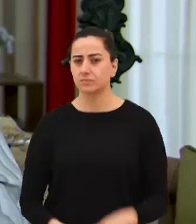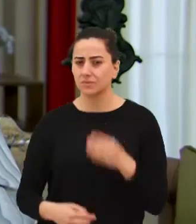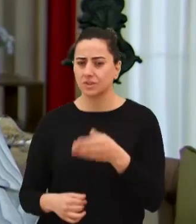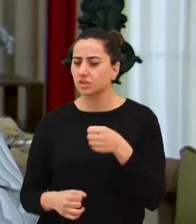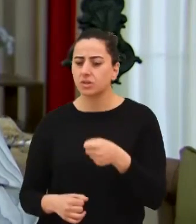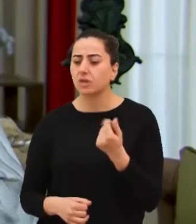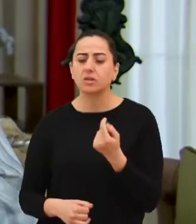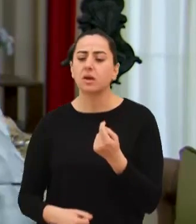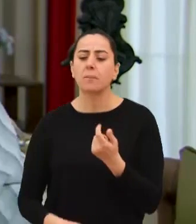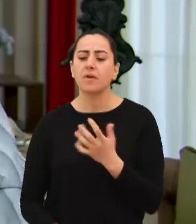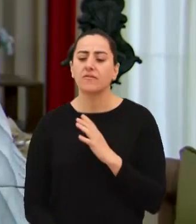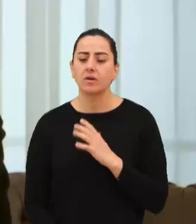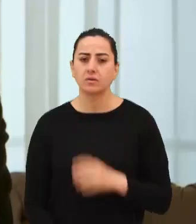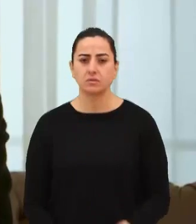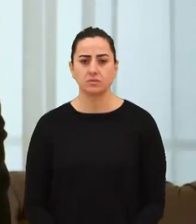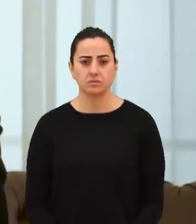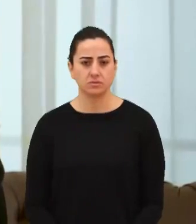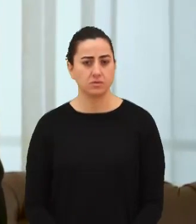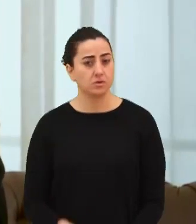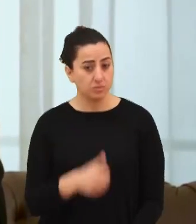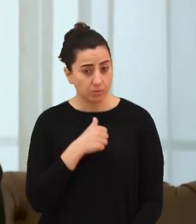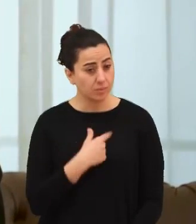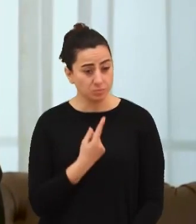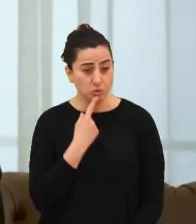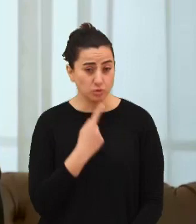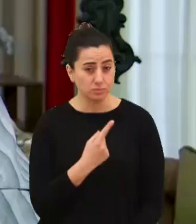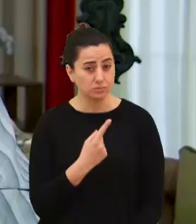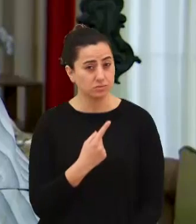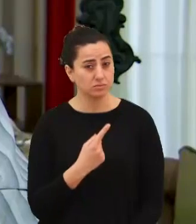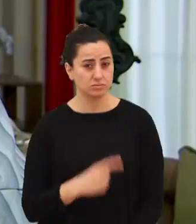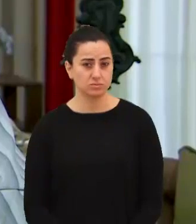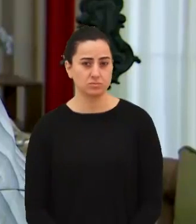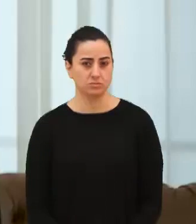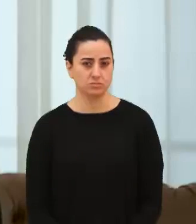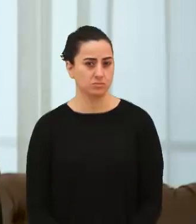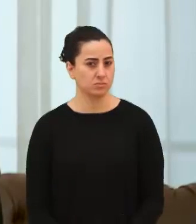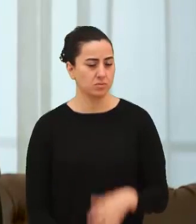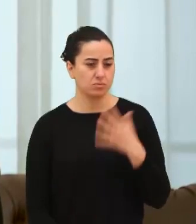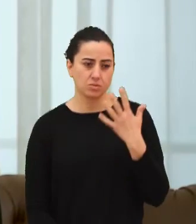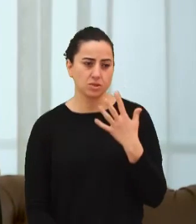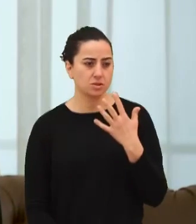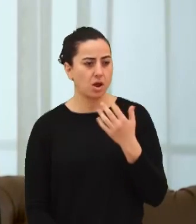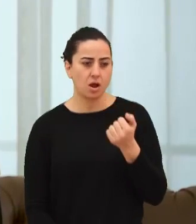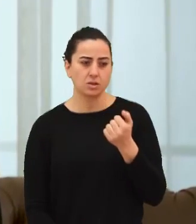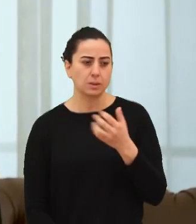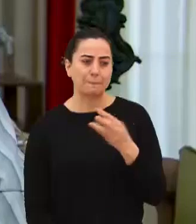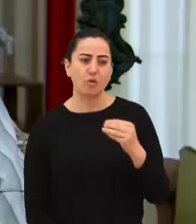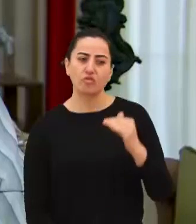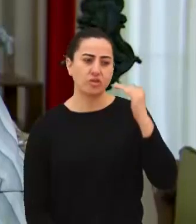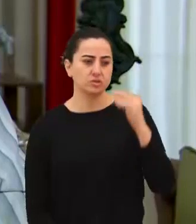Çantada ne kadar para var sen anlarsın ya. Valla baba ben sana bir şey söyleyeyim mi? Yani... 5-6 milyondan aşağı